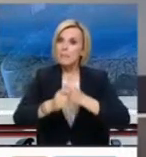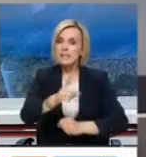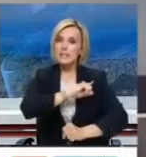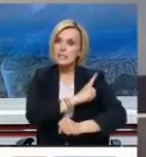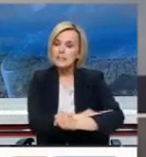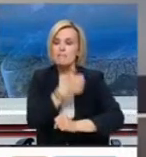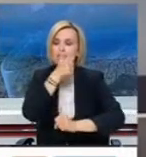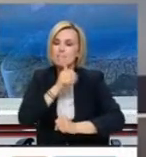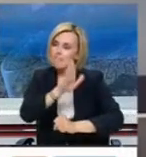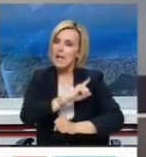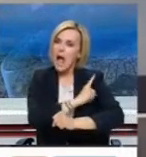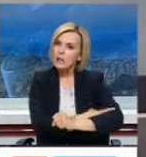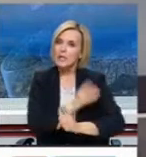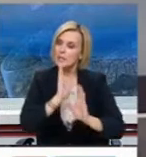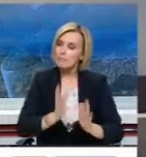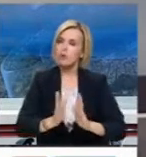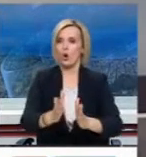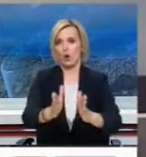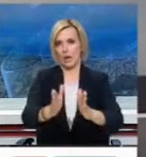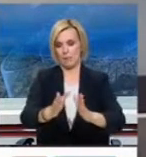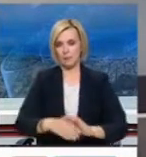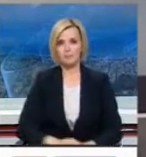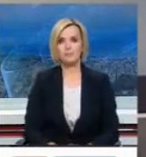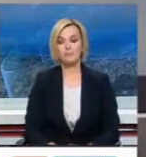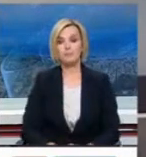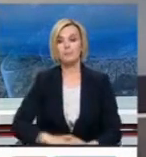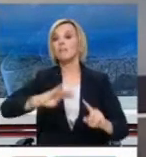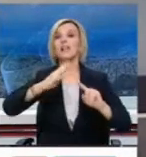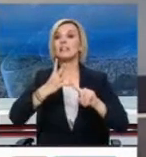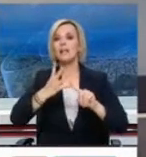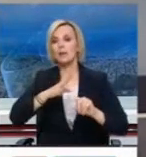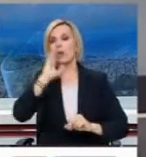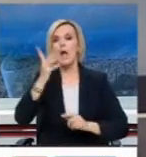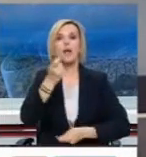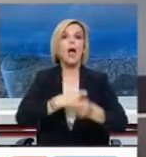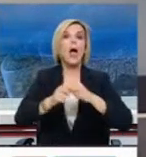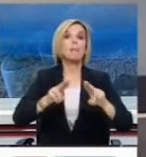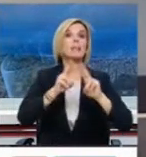που βρισκόμαστε. 4. Για το διάστημα που η επιχείρηση κάνει χρήση